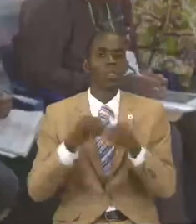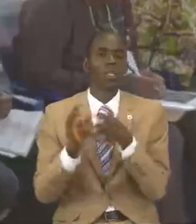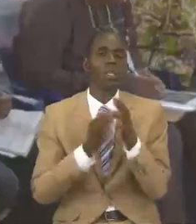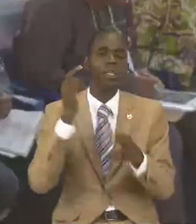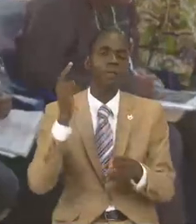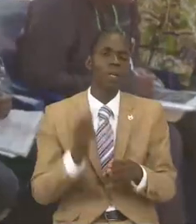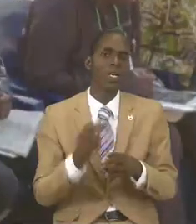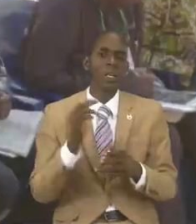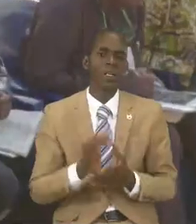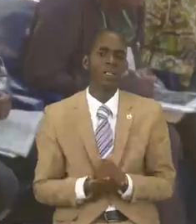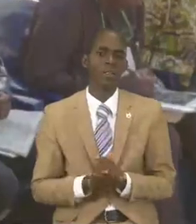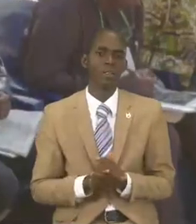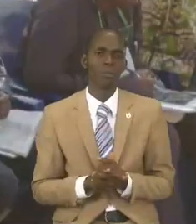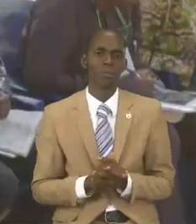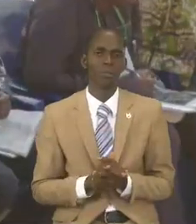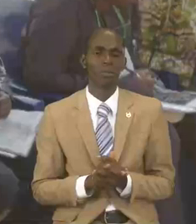de Jésus.